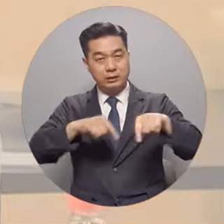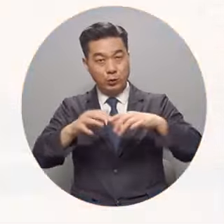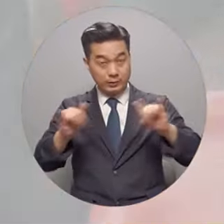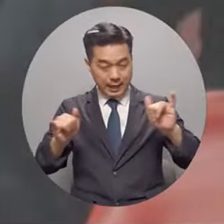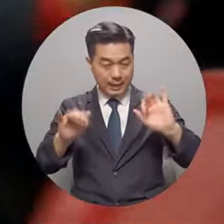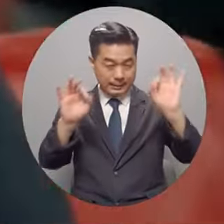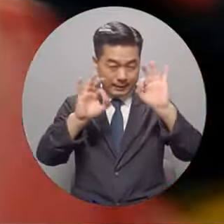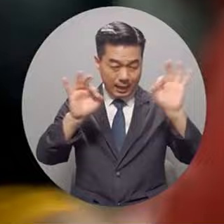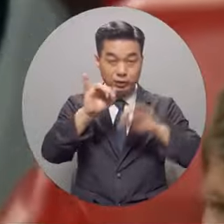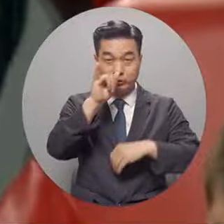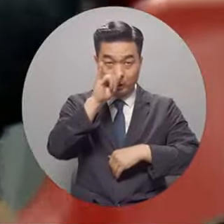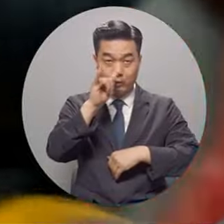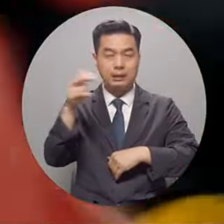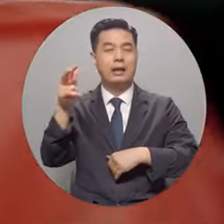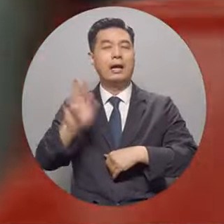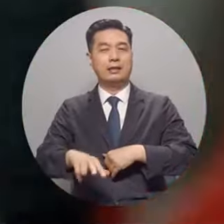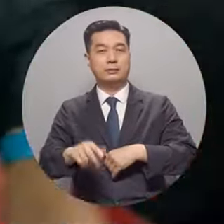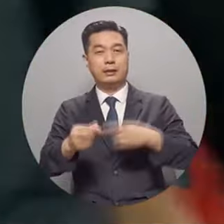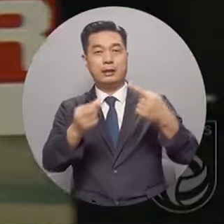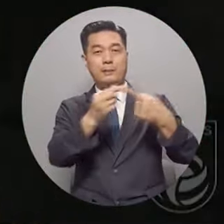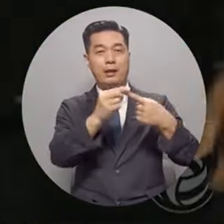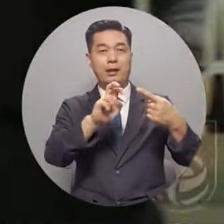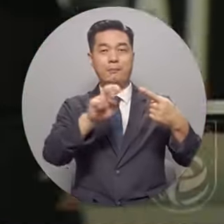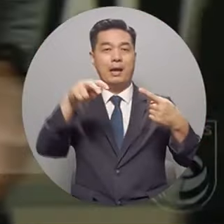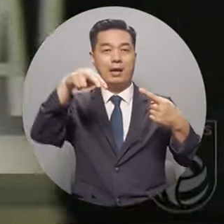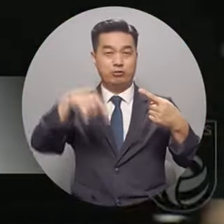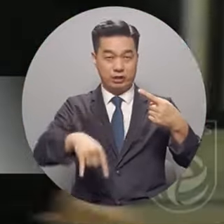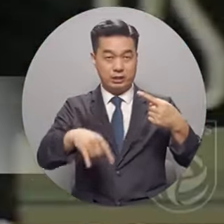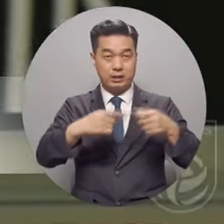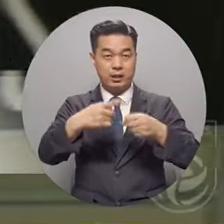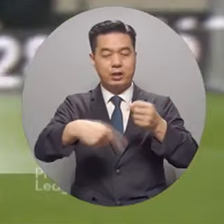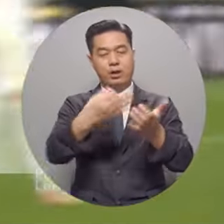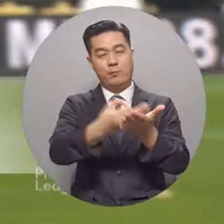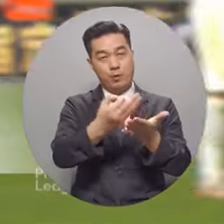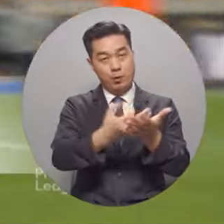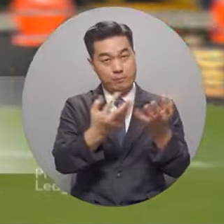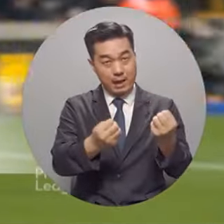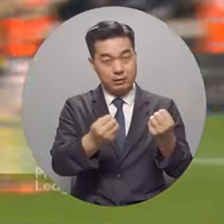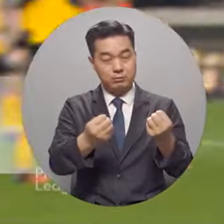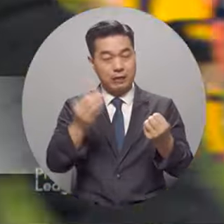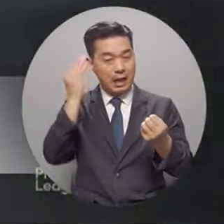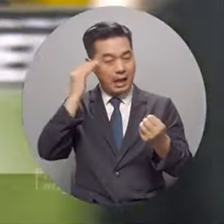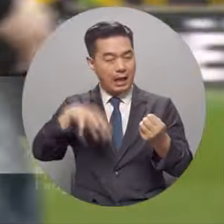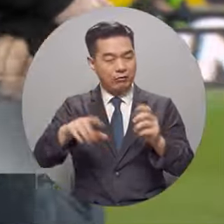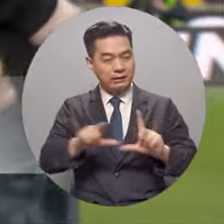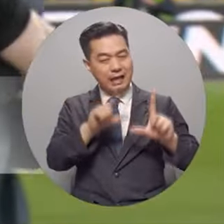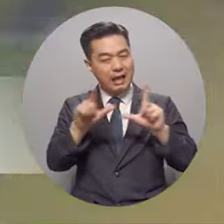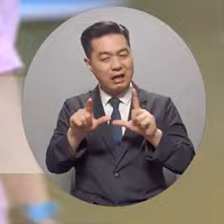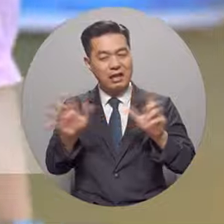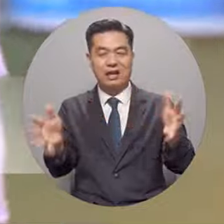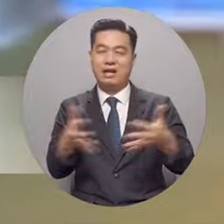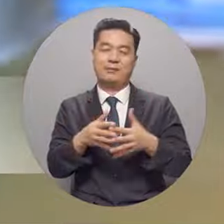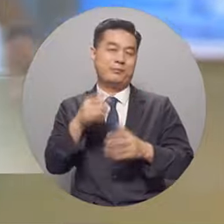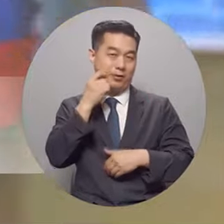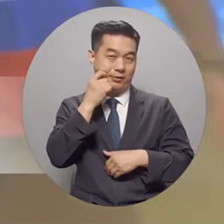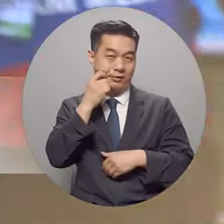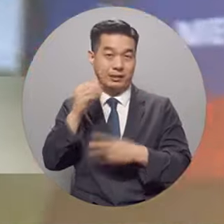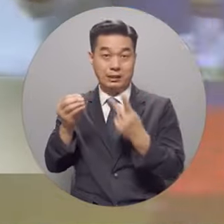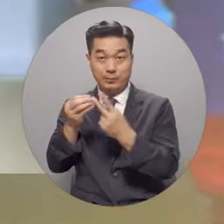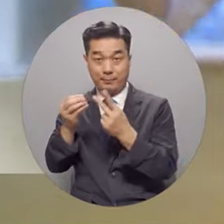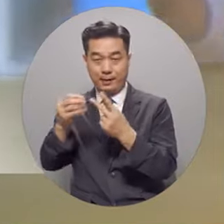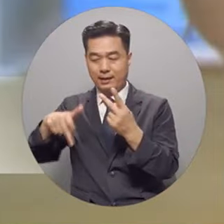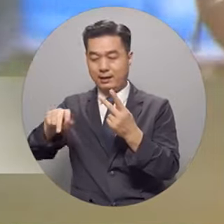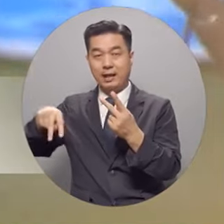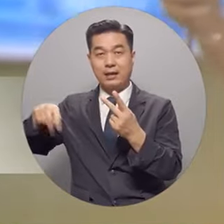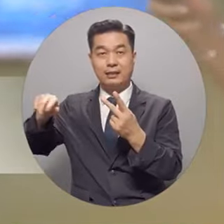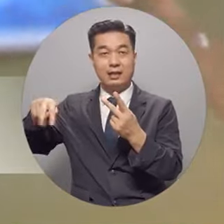선회했습니다. 하지만 1순위 마쉬 감독은 연봉과 국내 거주 조건 등에서 합의가 불발됐고, 2순위 카사스